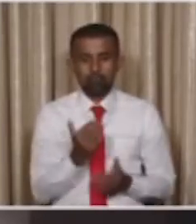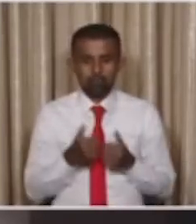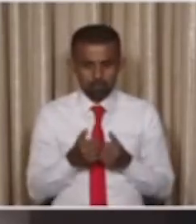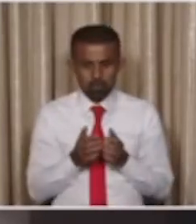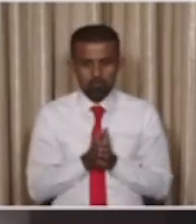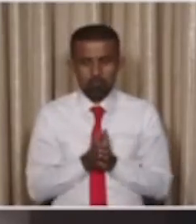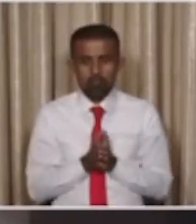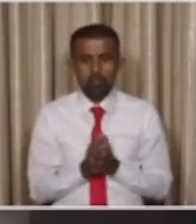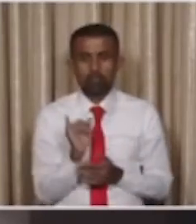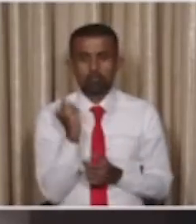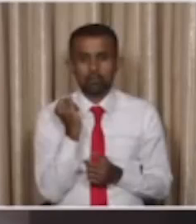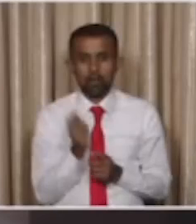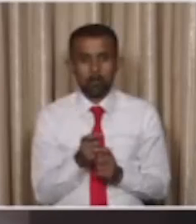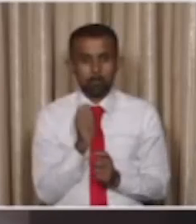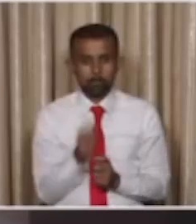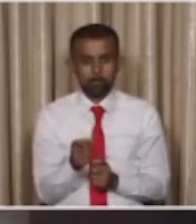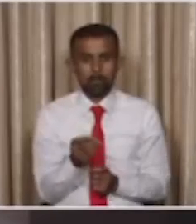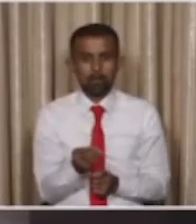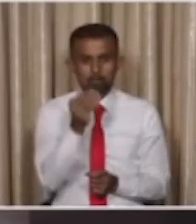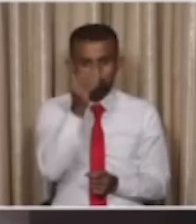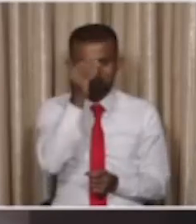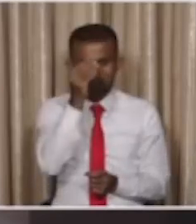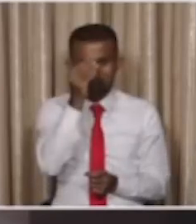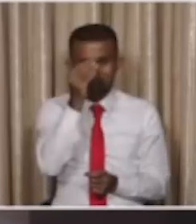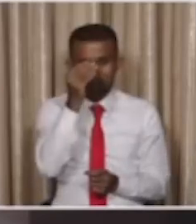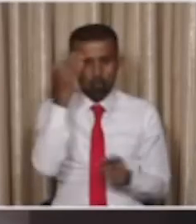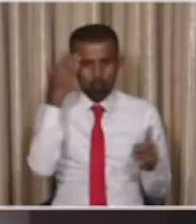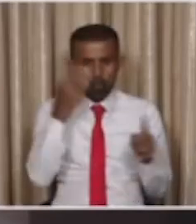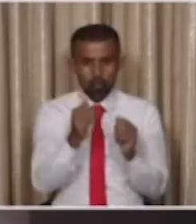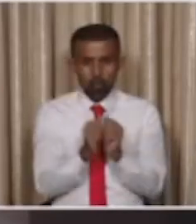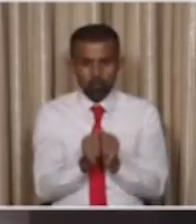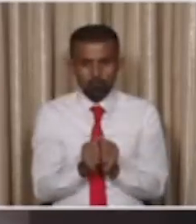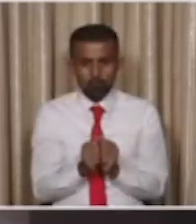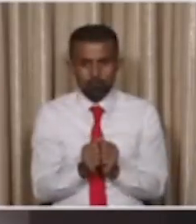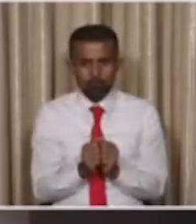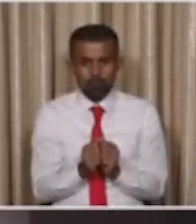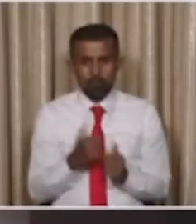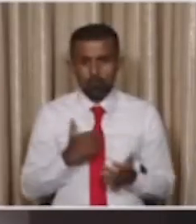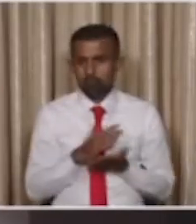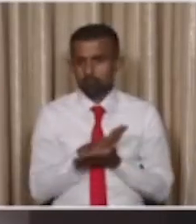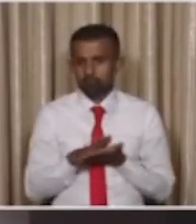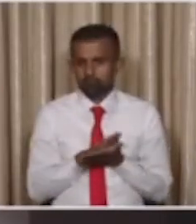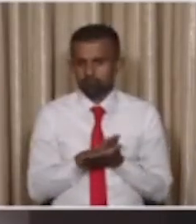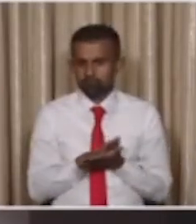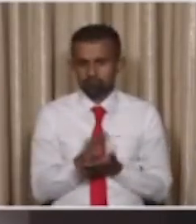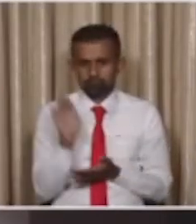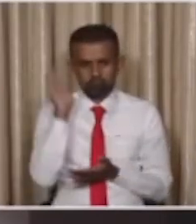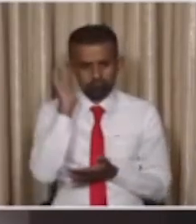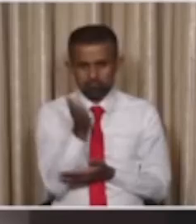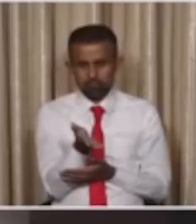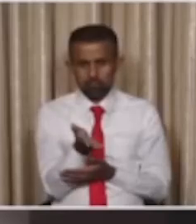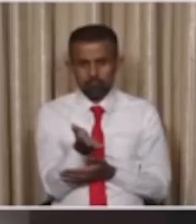තමන්ගේ නිලධාරින්ගේ වැටුප් වර්ධනය කර ගැනීම සඳහා කටයුතු කිරීම ගැන. මම පැහැදිලිව අහන්න කැමතියි,